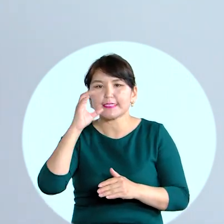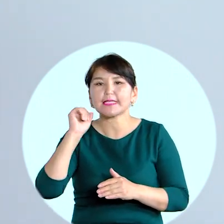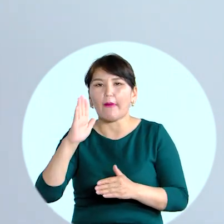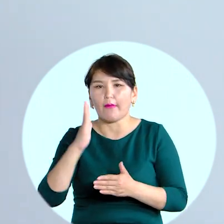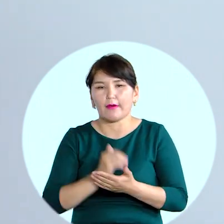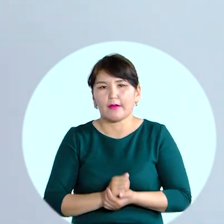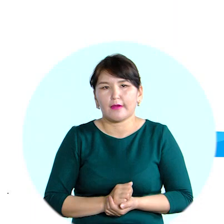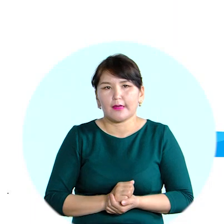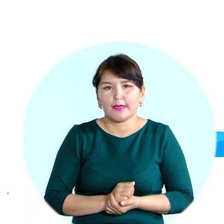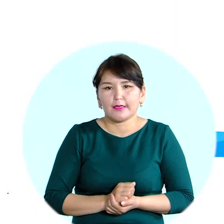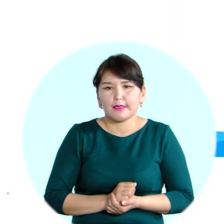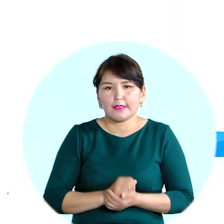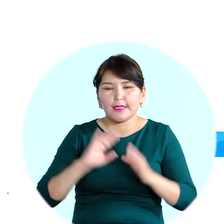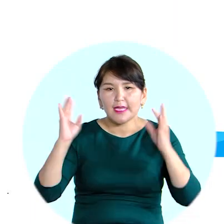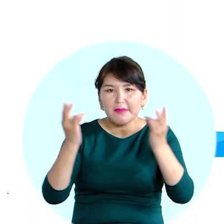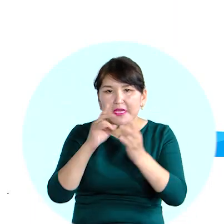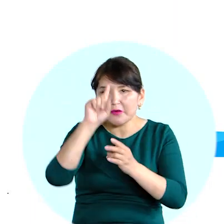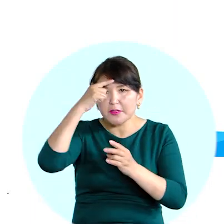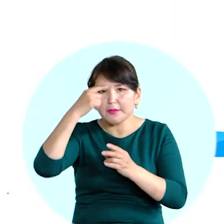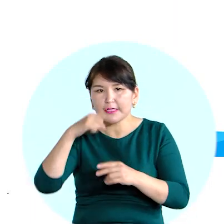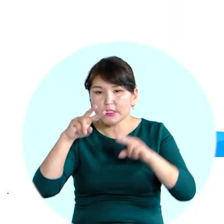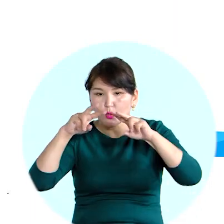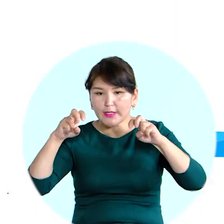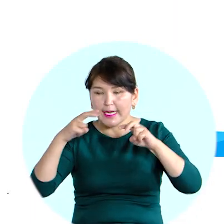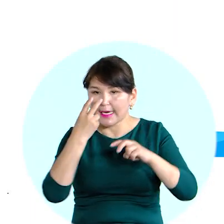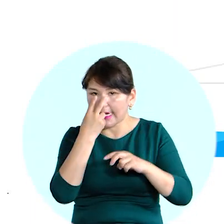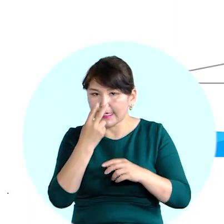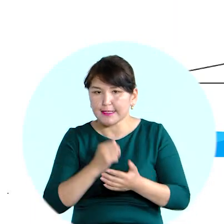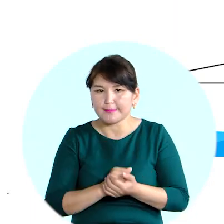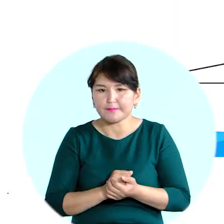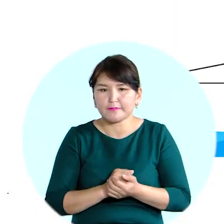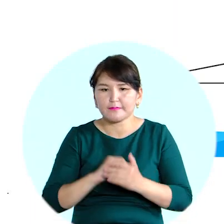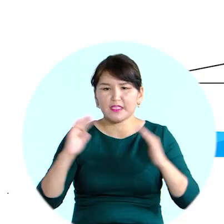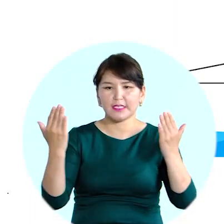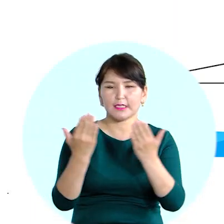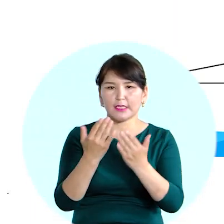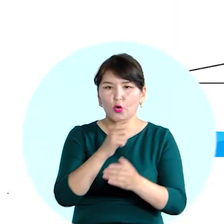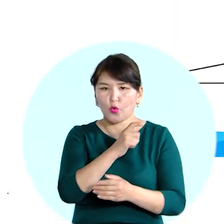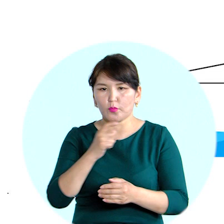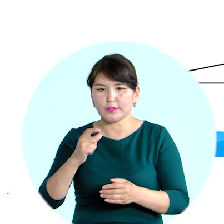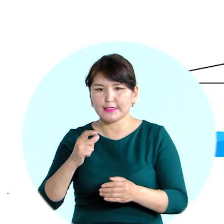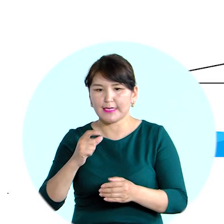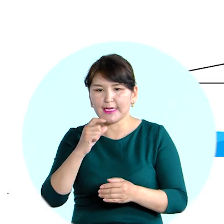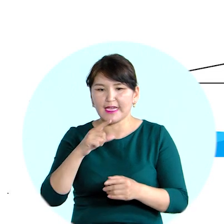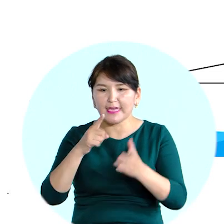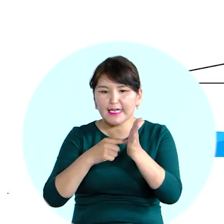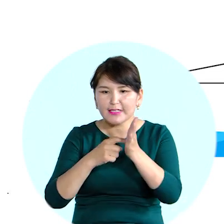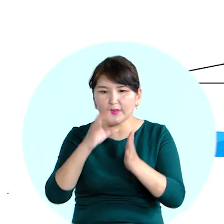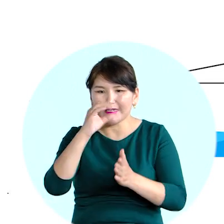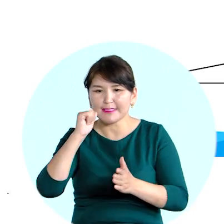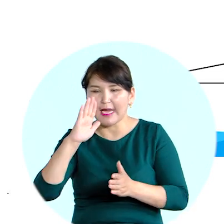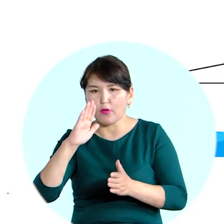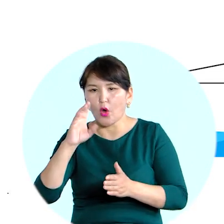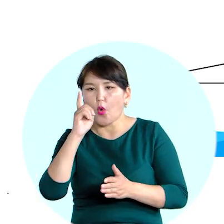савны асуудал байдаг. За бас манай нийгмийн эрүүл мэндийн үндэсний төвдөр хийгдсэн судалгаагаар бол одоо нийт хүн амын хэрэглэж байгаа усны